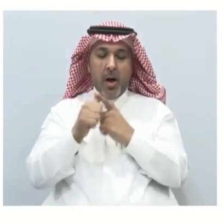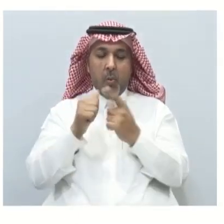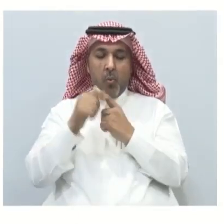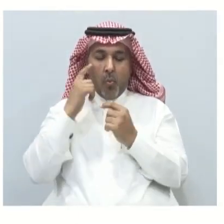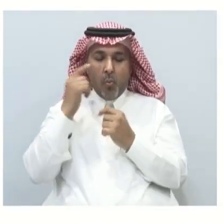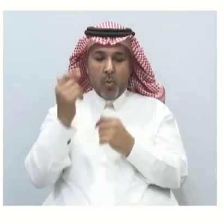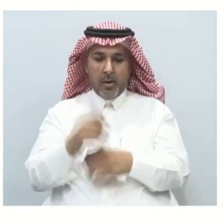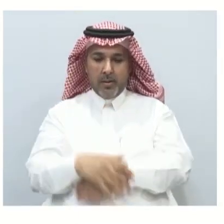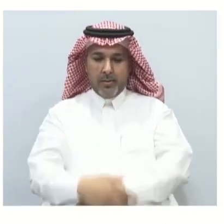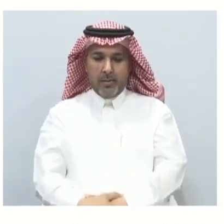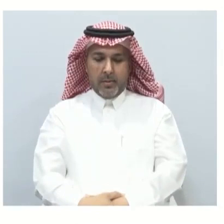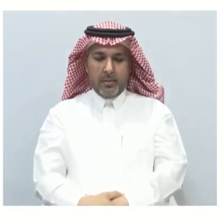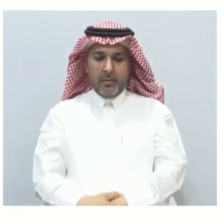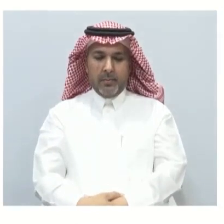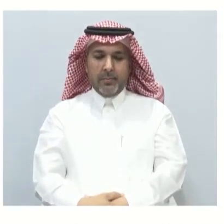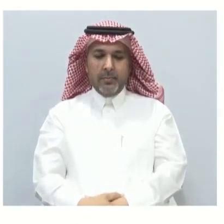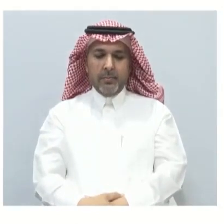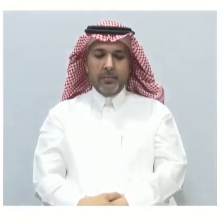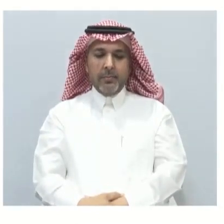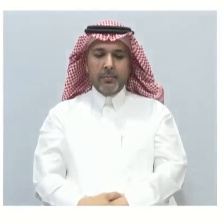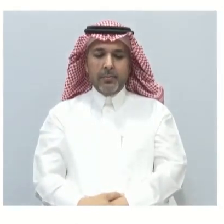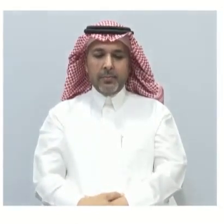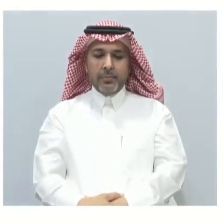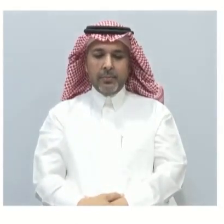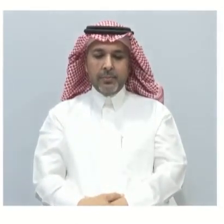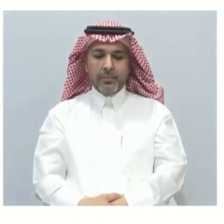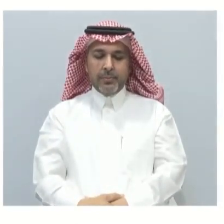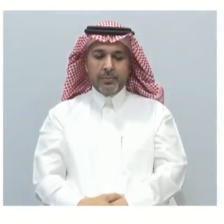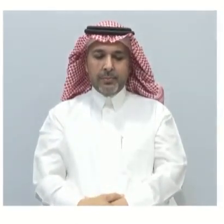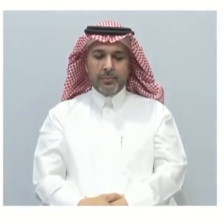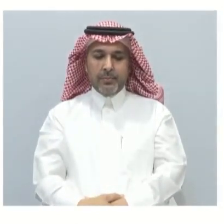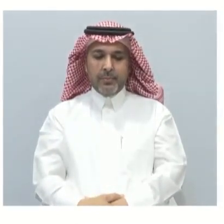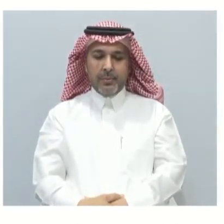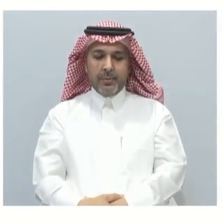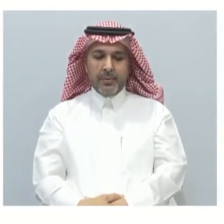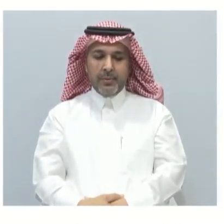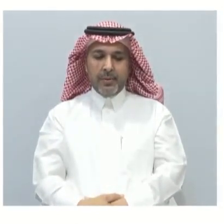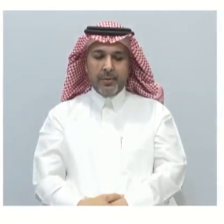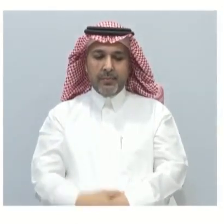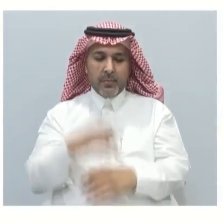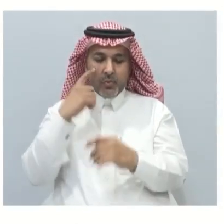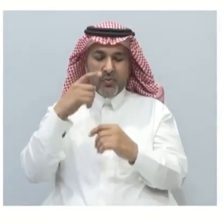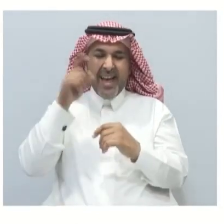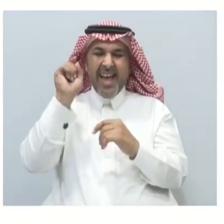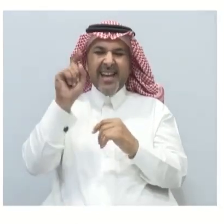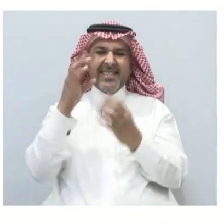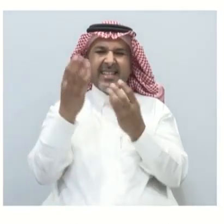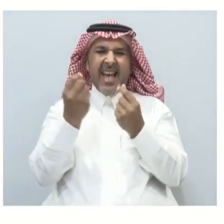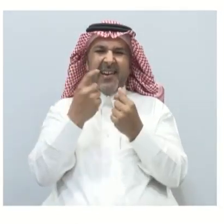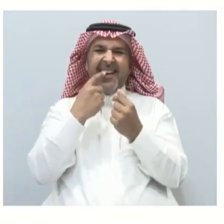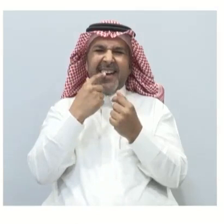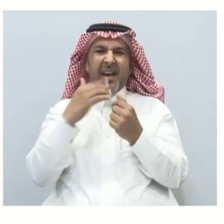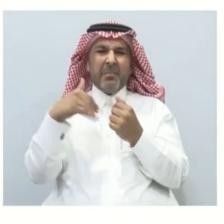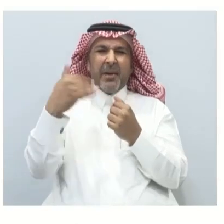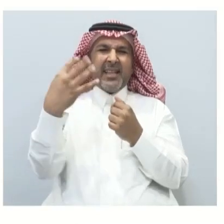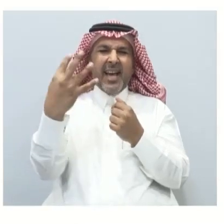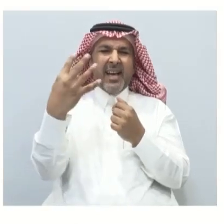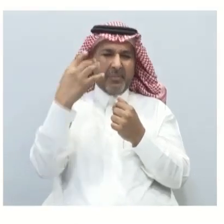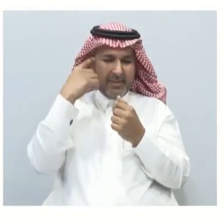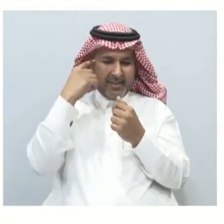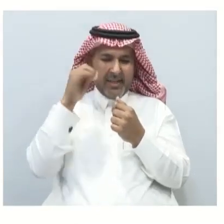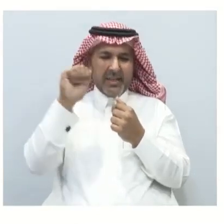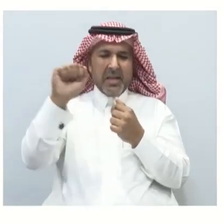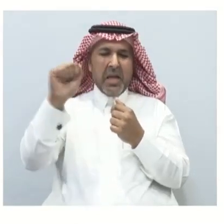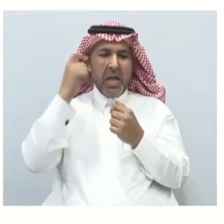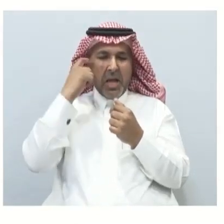6 اللي هي تعطيني المليون طبعا بهذا الشكل بالنسبه للاكس حيكون عندي اربع سنوات وبالتالي راح